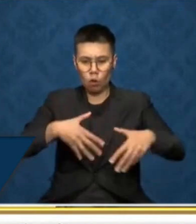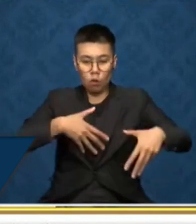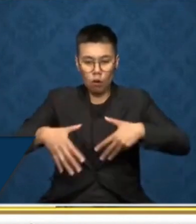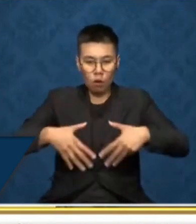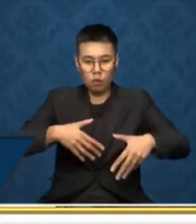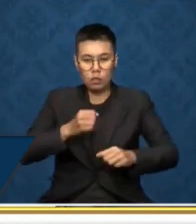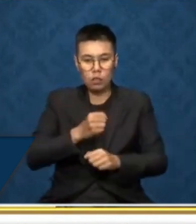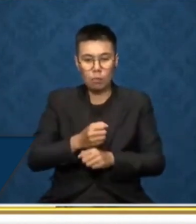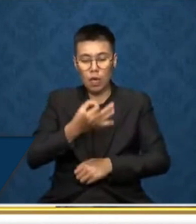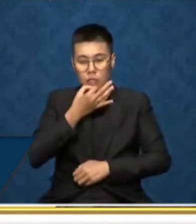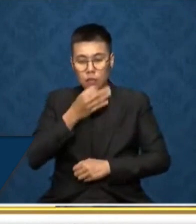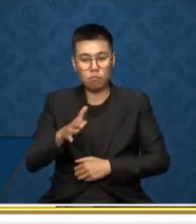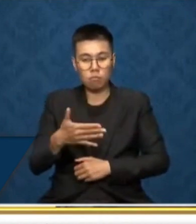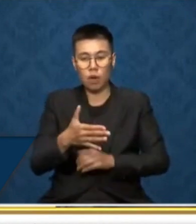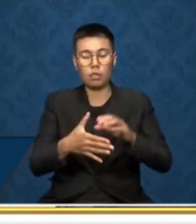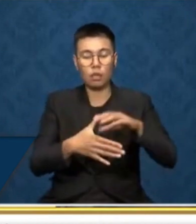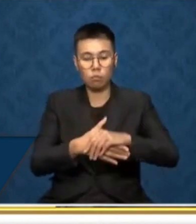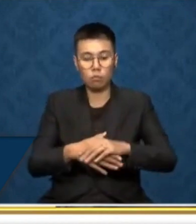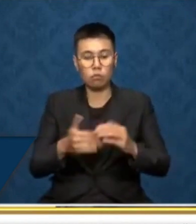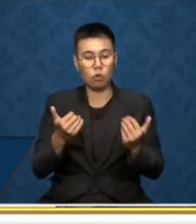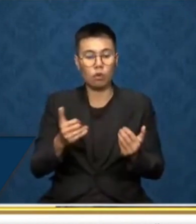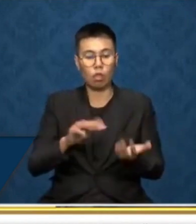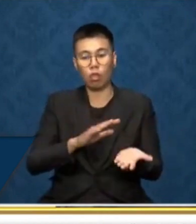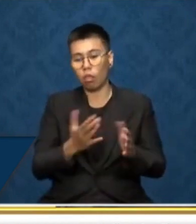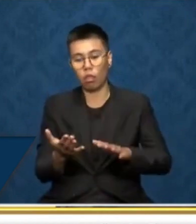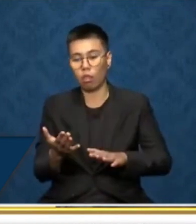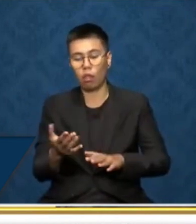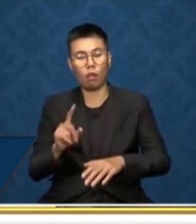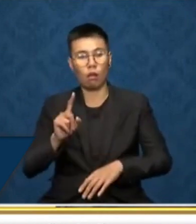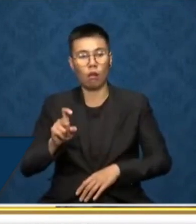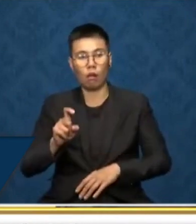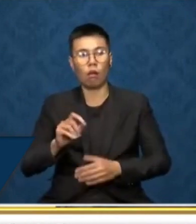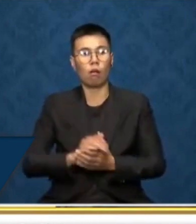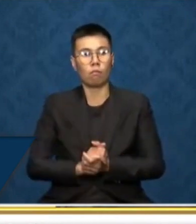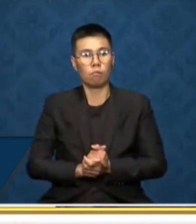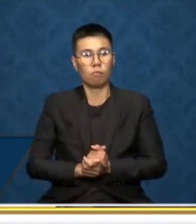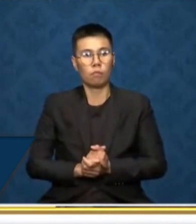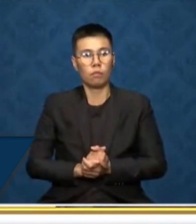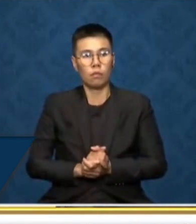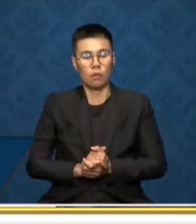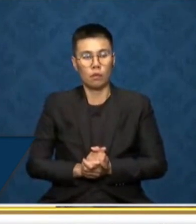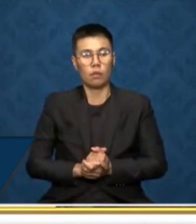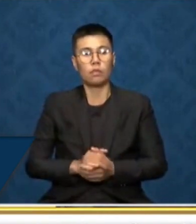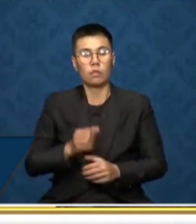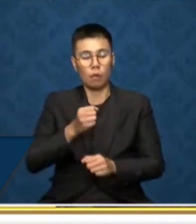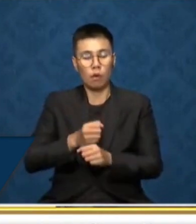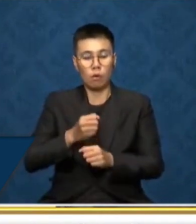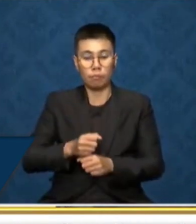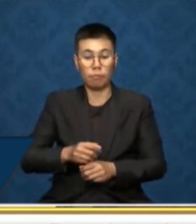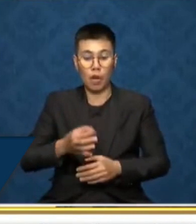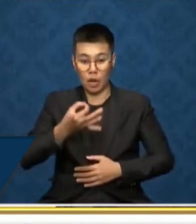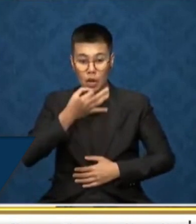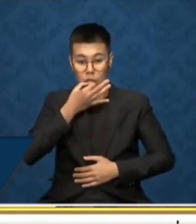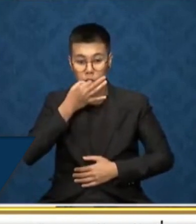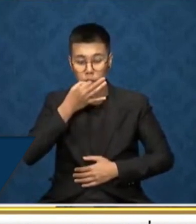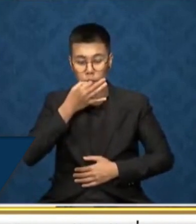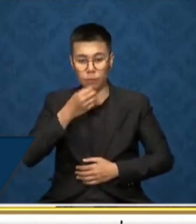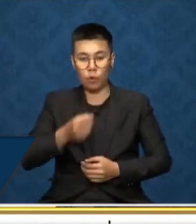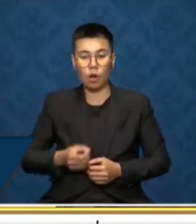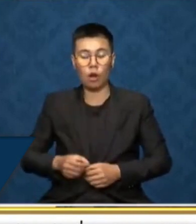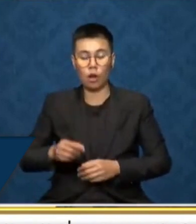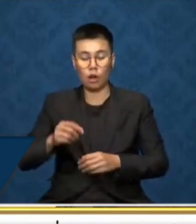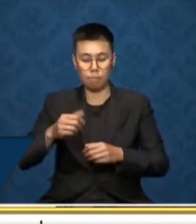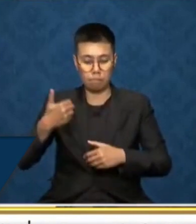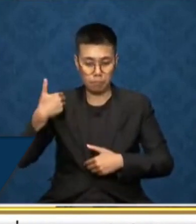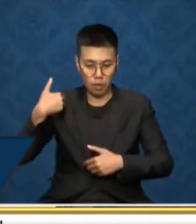ลายล้มละลายเพราะนั้นการที่เขาจะกลับเข้าสู่อาชีพของการทำอาชีพประมงให้รุ่งเรืองเป็นอาชีพที่ส่งต่อให้กับลูกหลานเขา